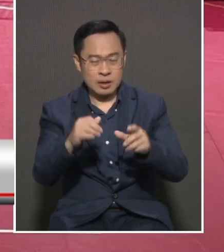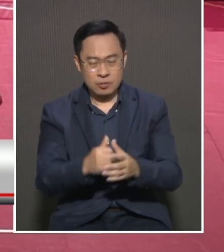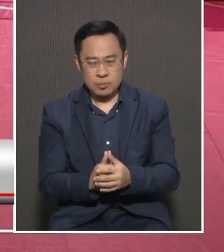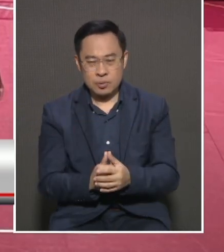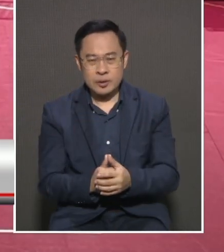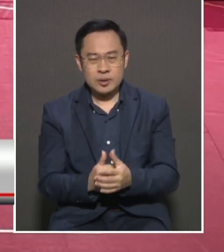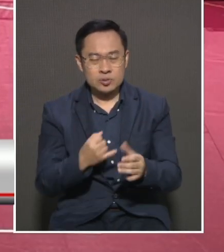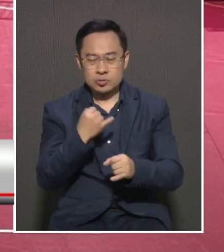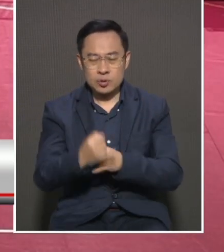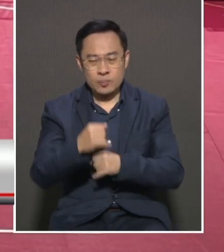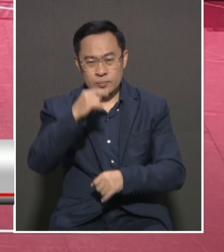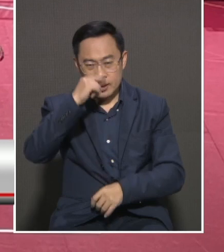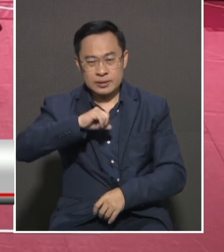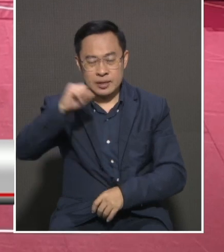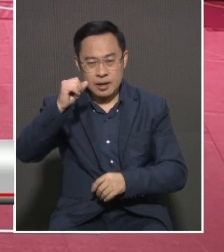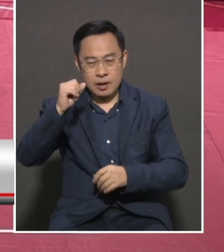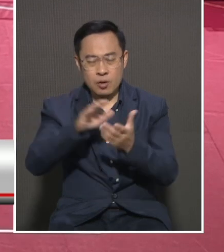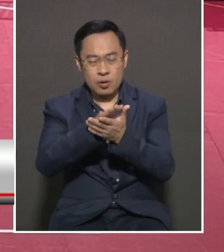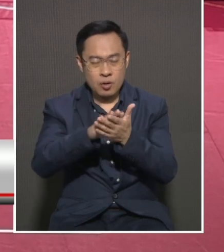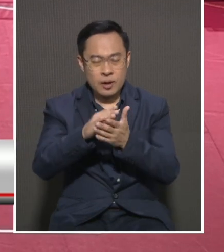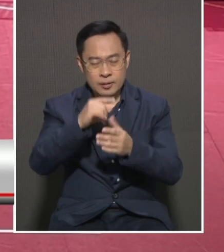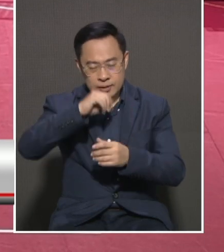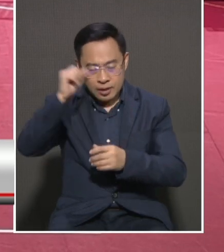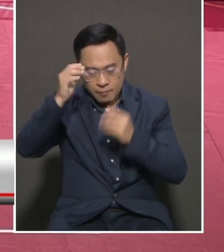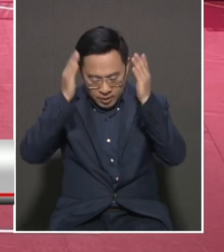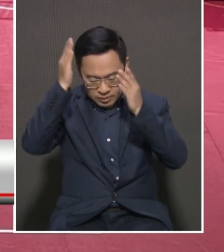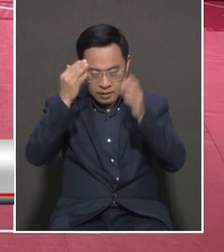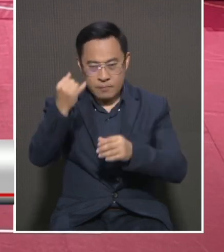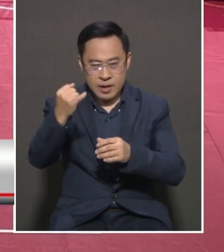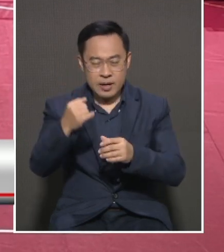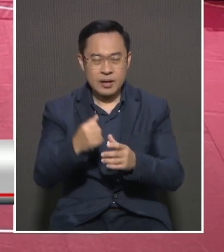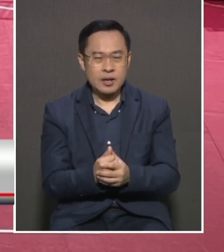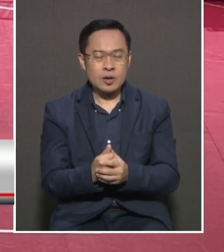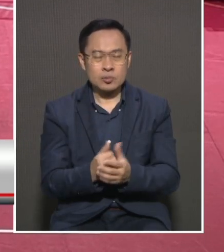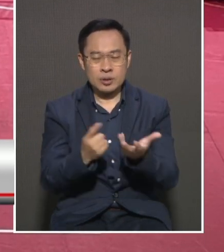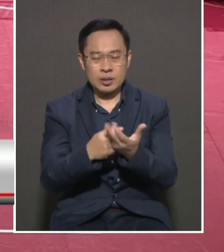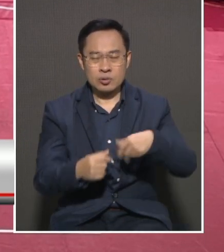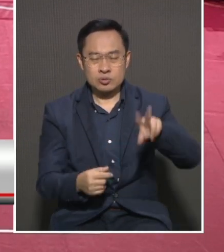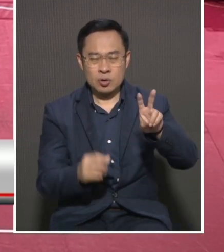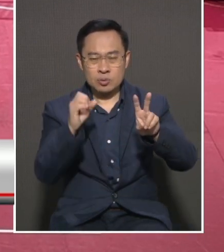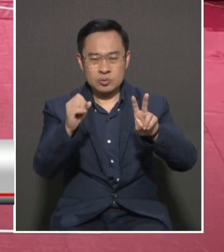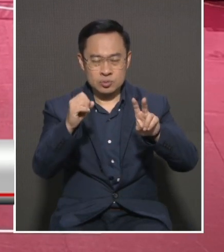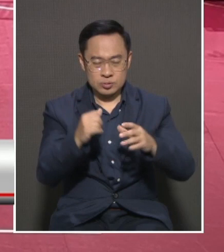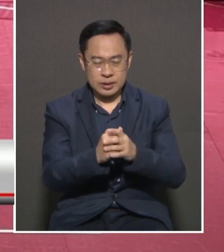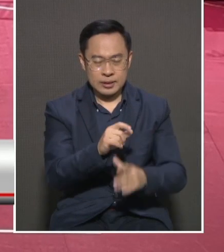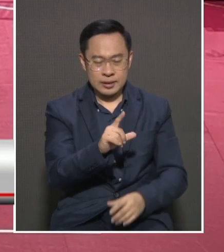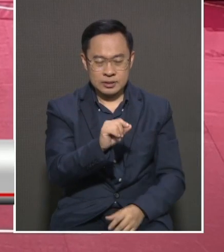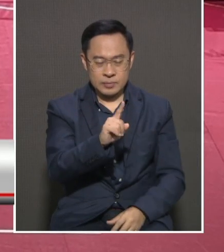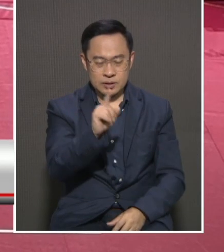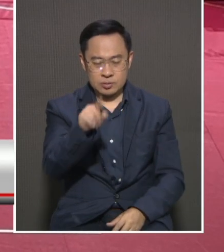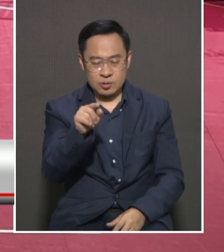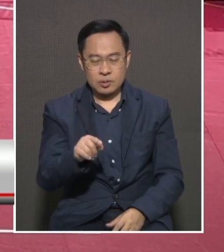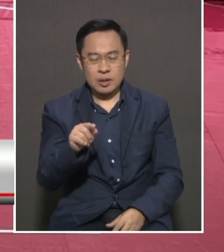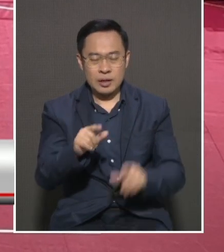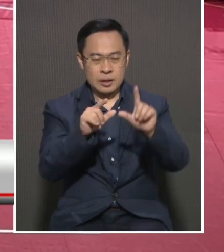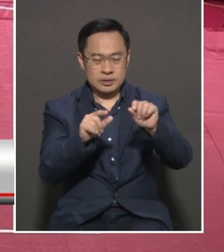เอาชนะมาเลเซียได้ตามความคาดหมาย2-0เซต21-18และ21-19ก็จะเห็นว่าคะแนนไม่ได้ห่